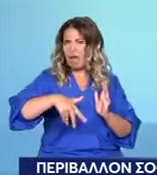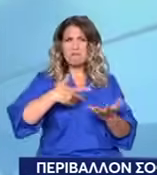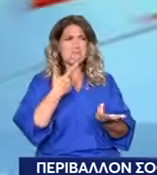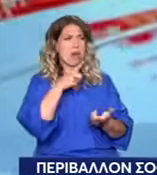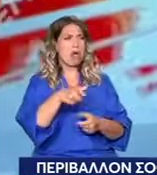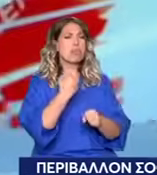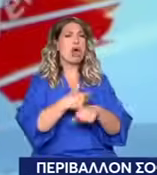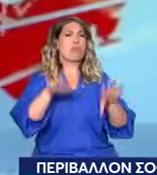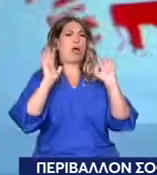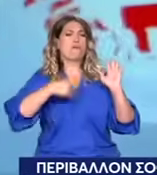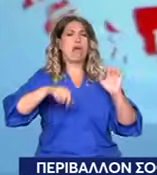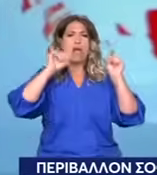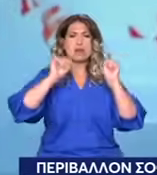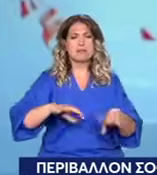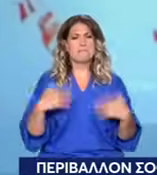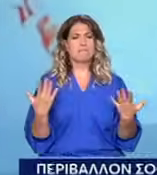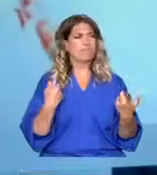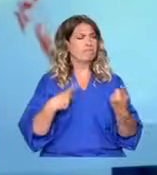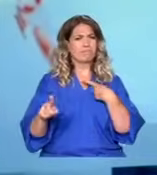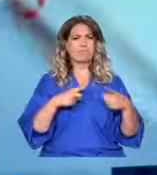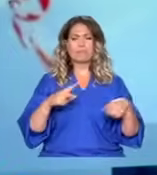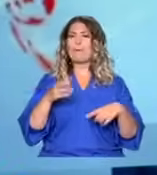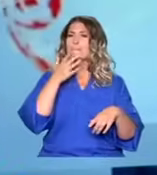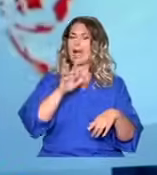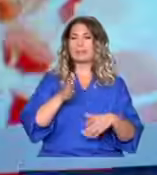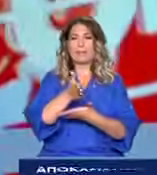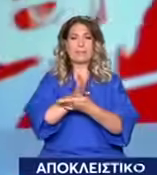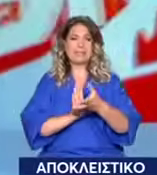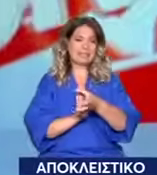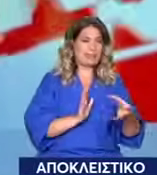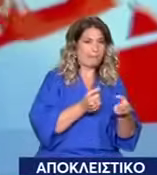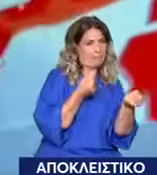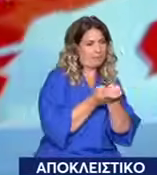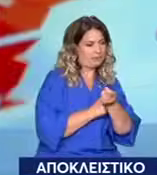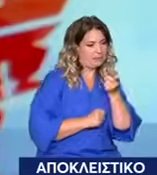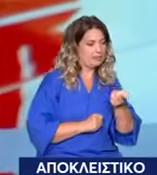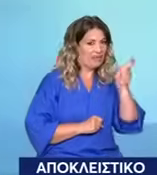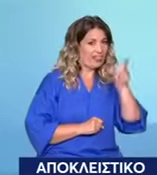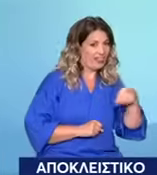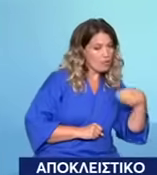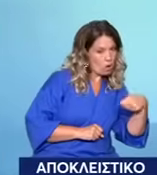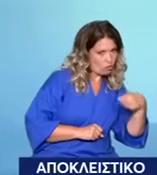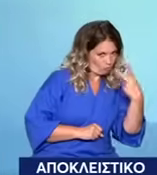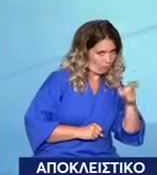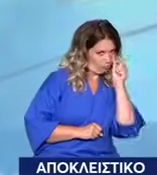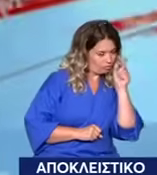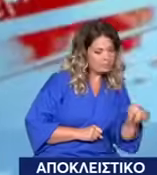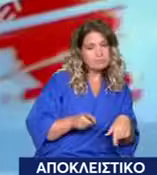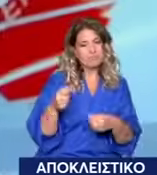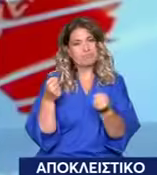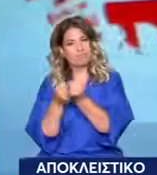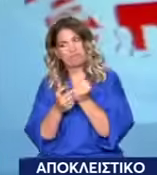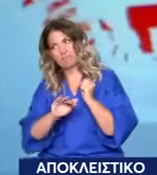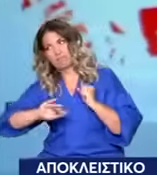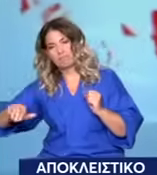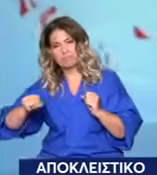πρόσωπο υπήρχαν μηνύματα, τα οποία αναφέρει η κυρία Πολυζωγοπούλου. Αυτά τα μηνύματα λοιπόν που έλεγαν ότι το γραφείο